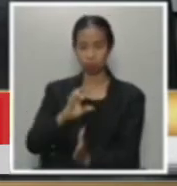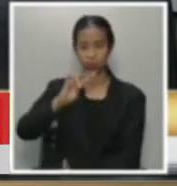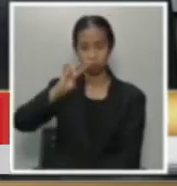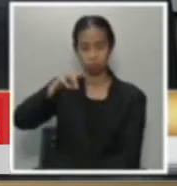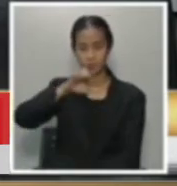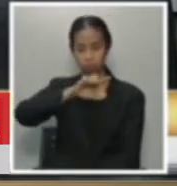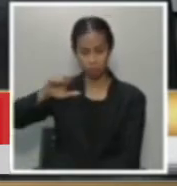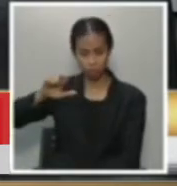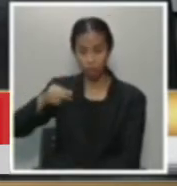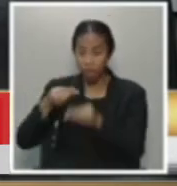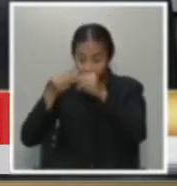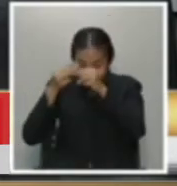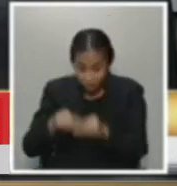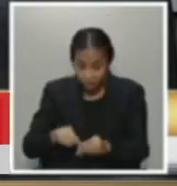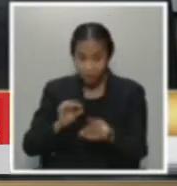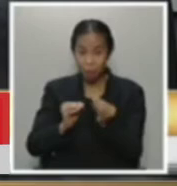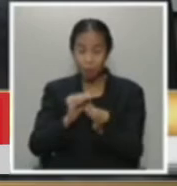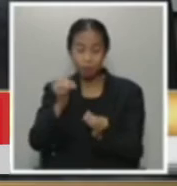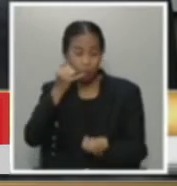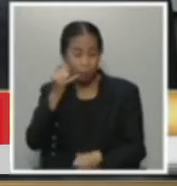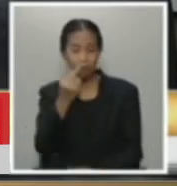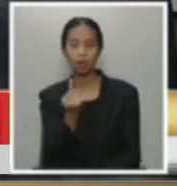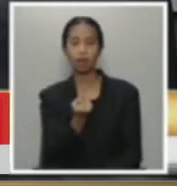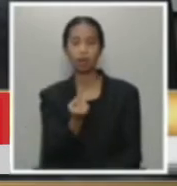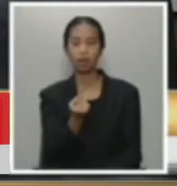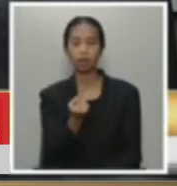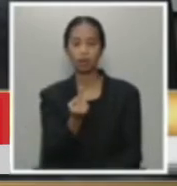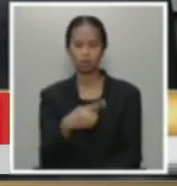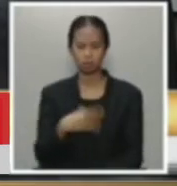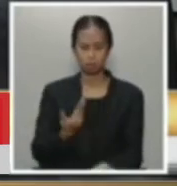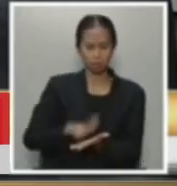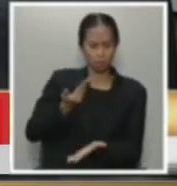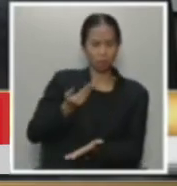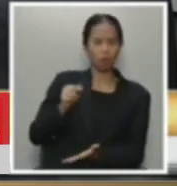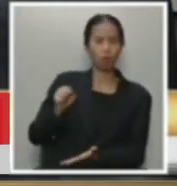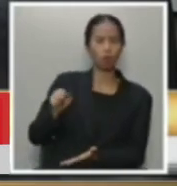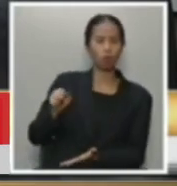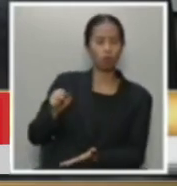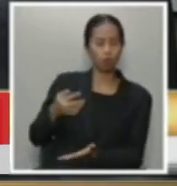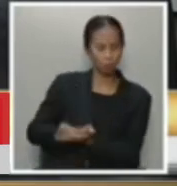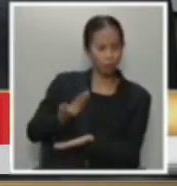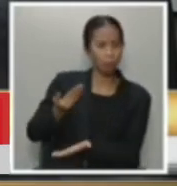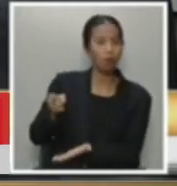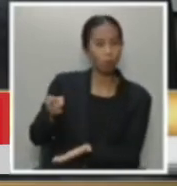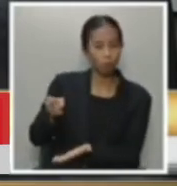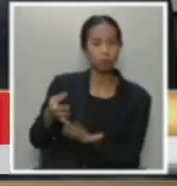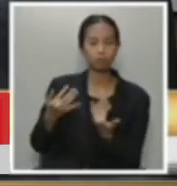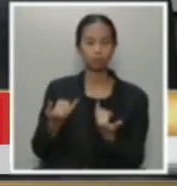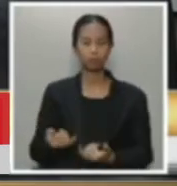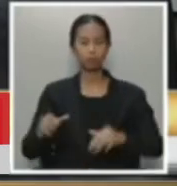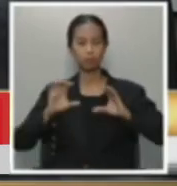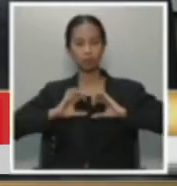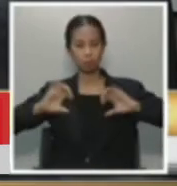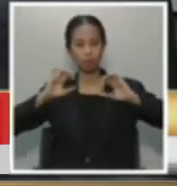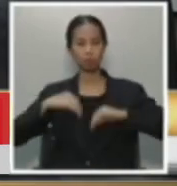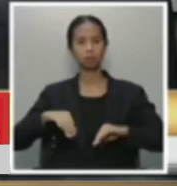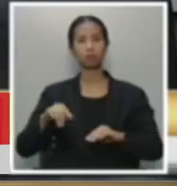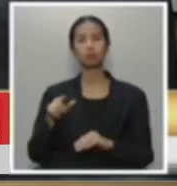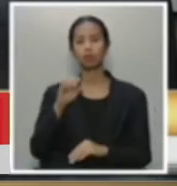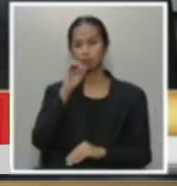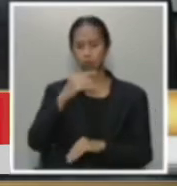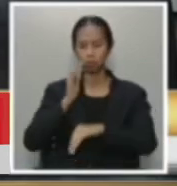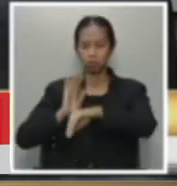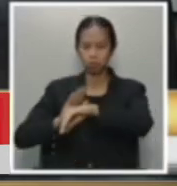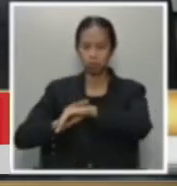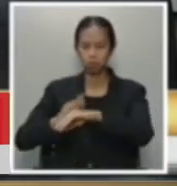ลขโทรศัพท์ฉุกเฉินเบอร์เดียวเนี่ยแพงไปหรือเปล่าฮะวันนี้เนี่ยรัฐบาลก็ประกาศที่ทำเนียบนายกตั้งนาน